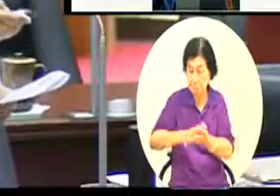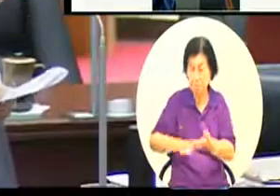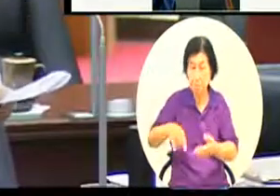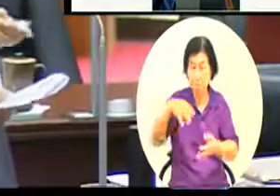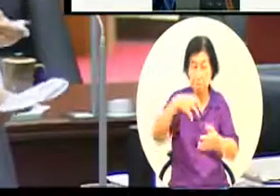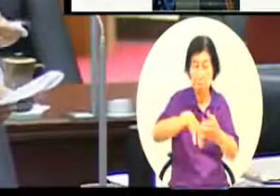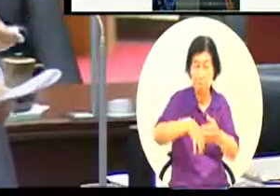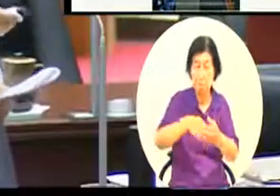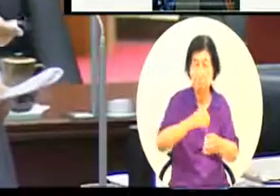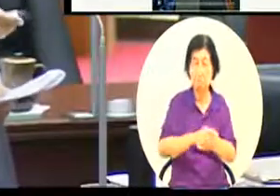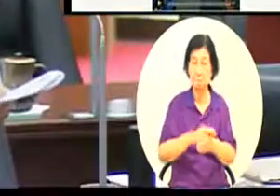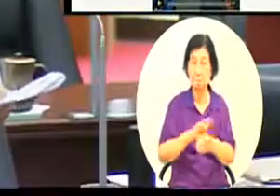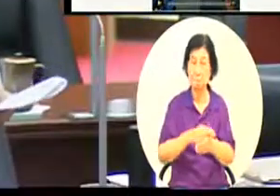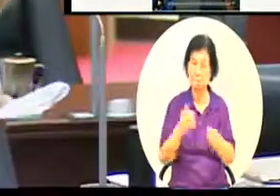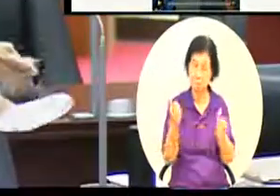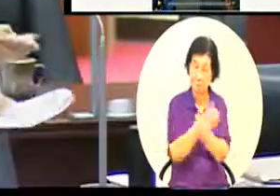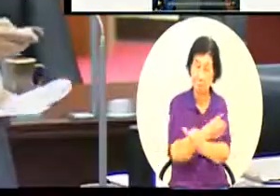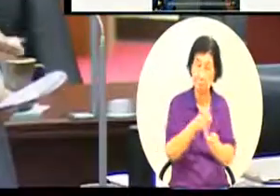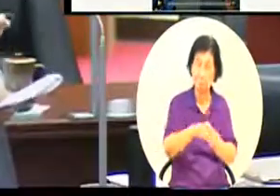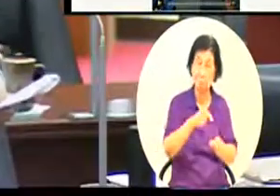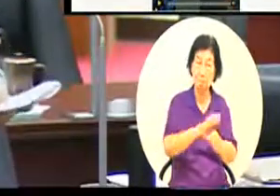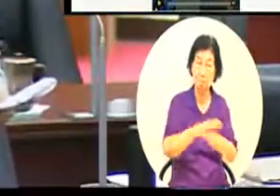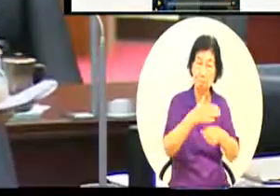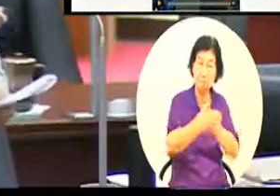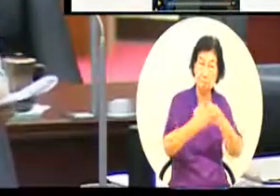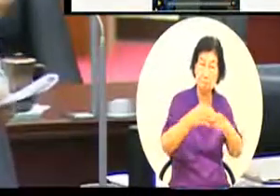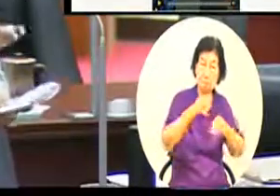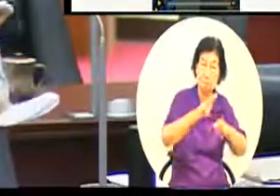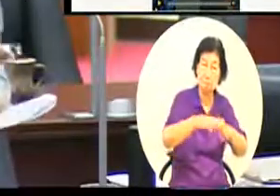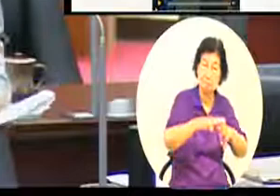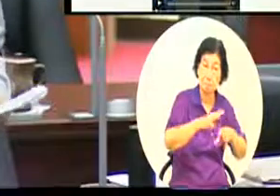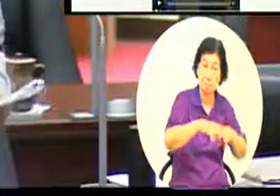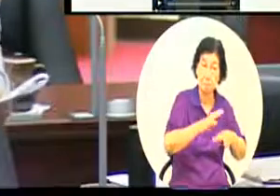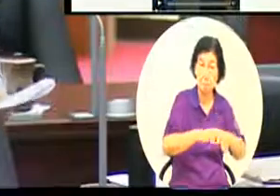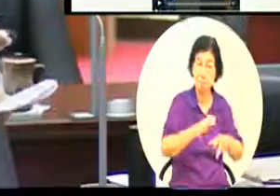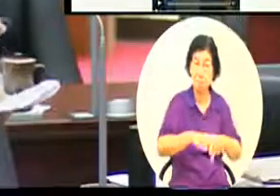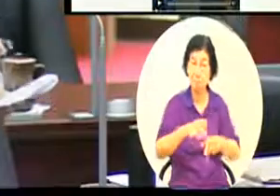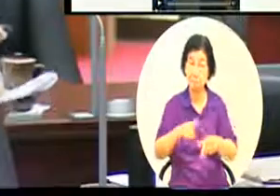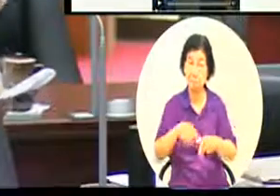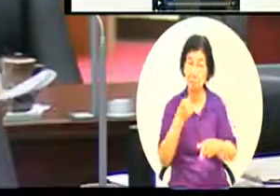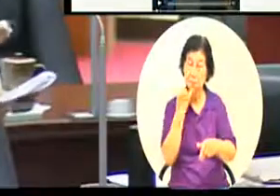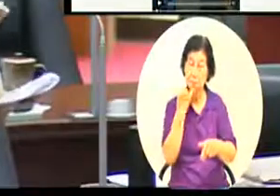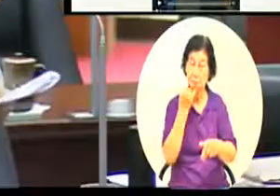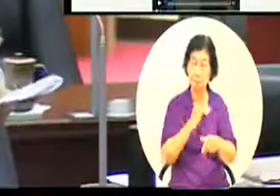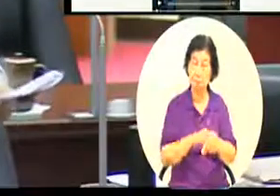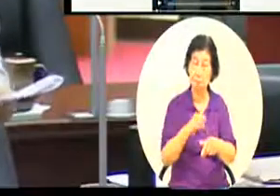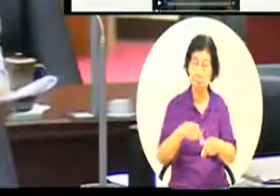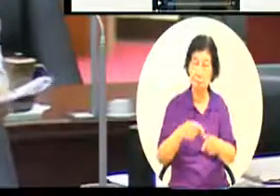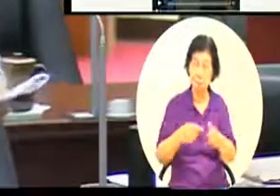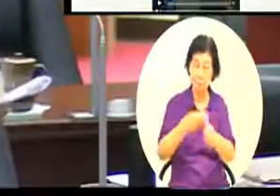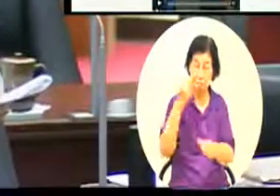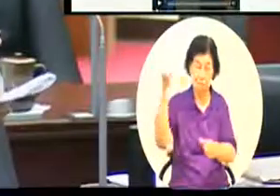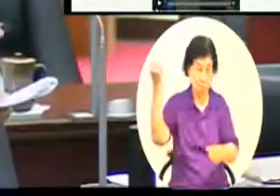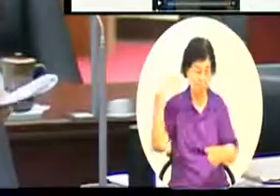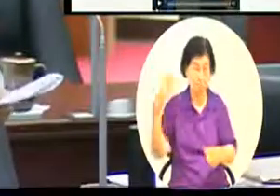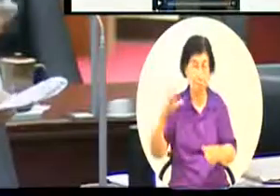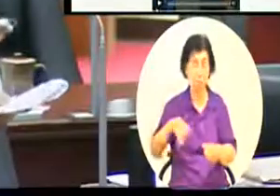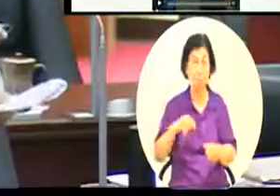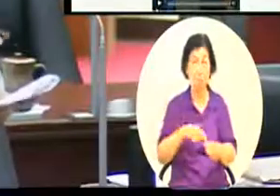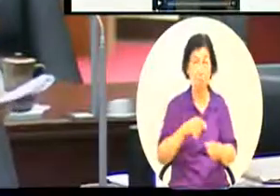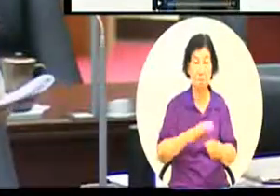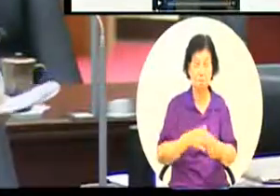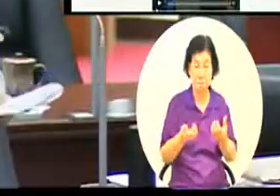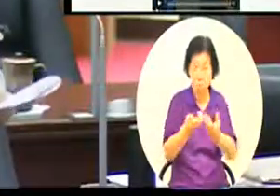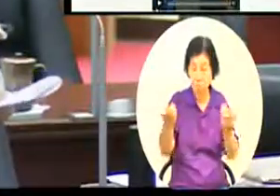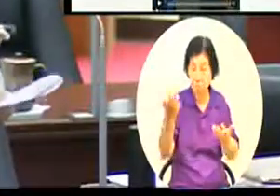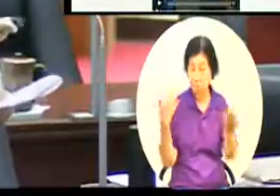面，清洁人员可以当保全人员来使用，我第一次听到了。清洁人员的职掌就是清洁人员职掌，保